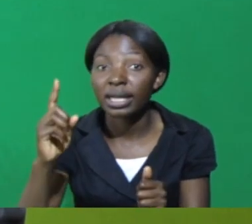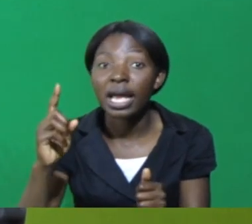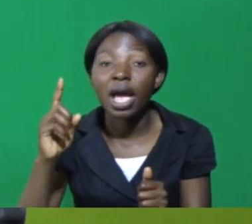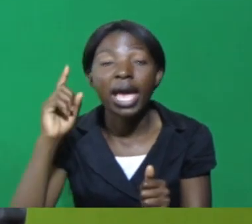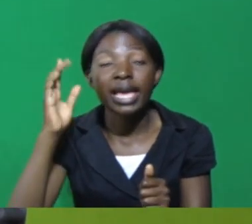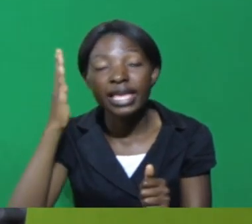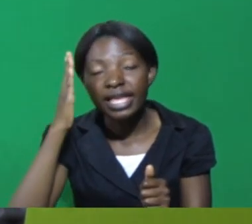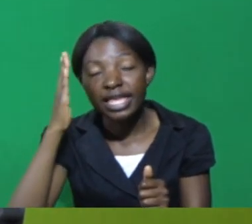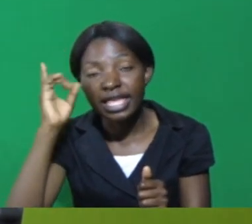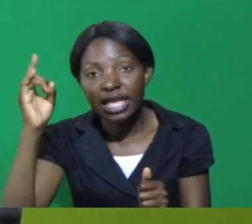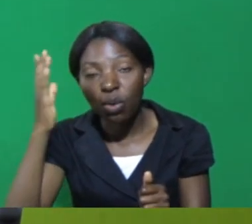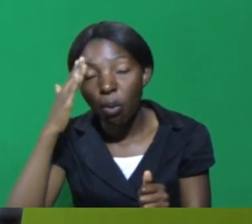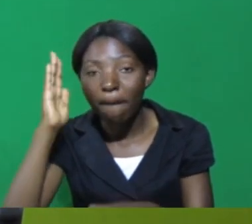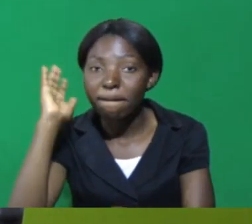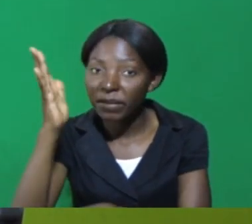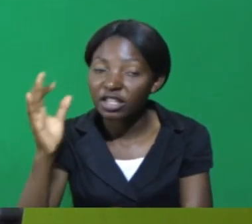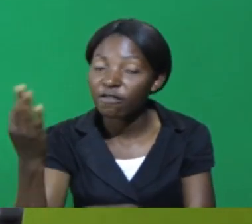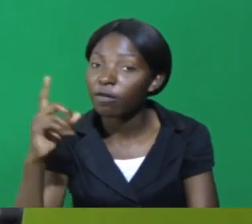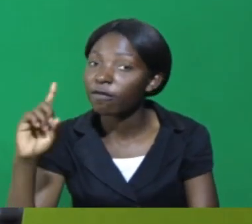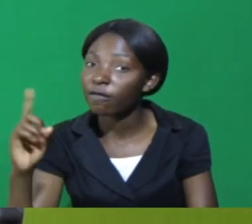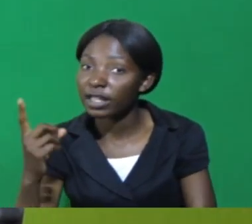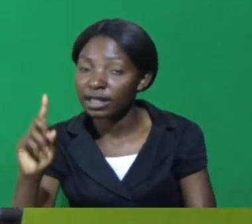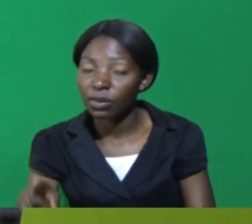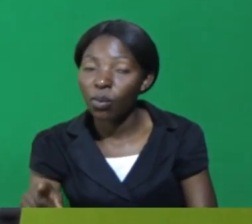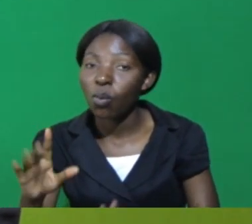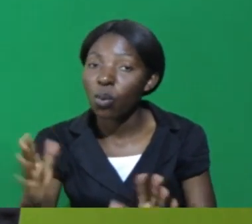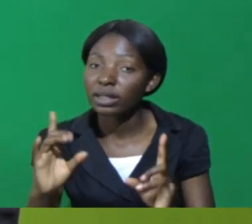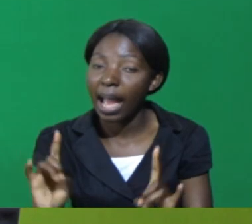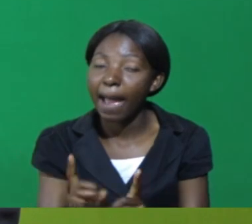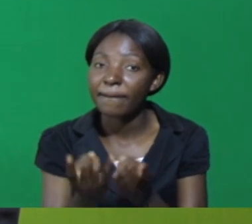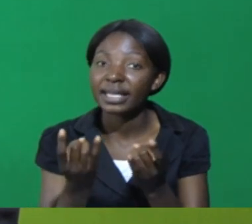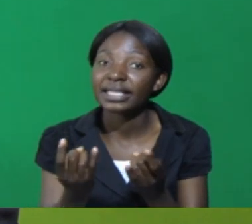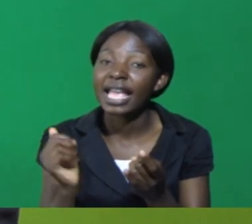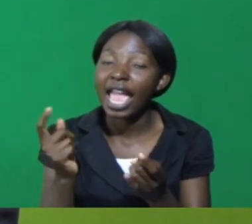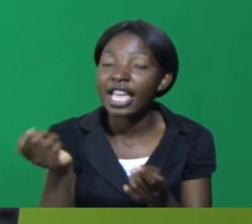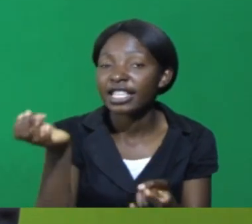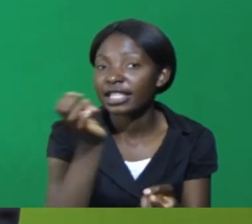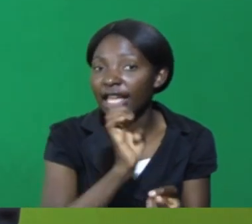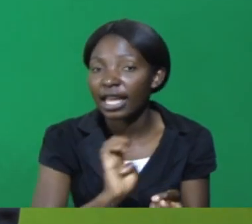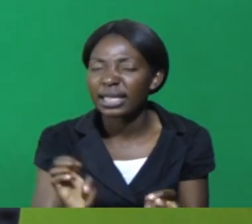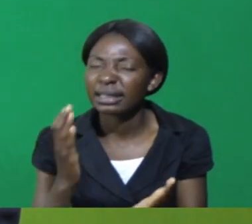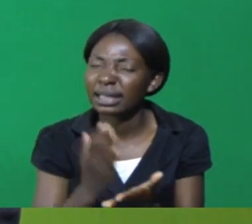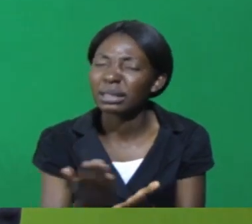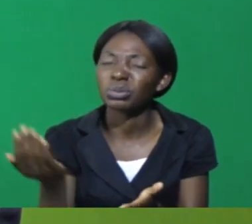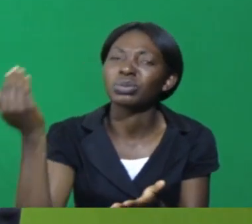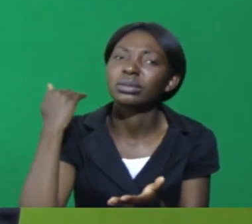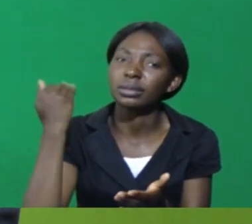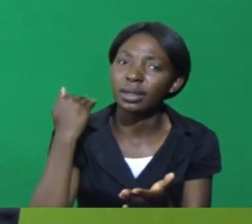kubva pakutanga izvo zvichaitika pakupedzisira. Nokubva panguva yekare kare zvinhu zvichigere